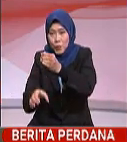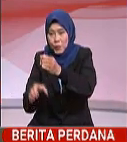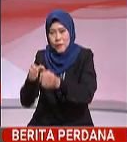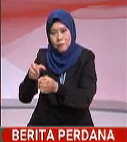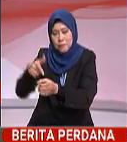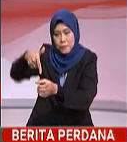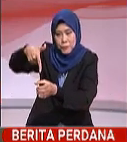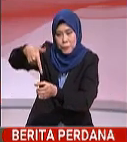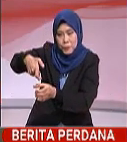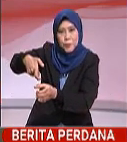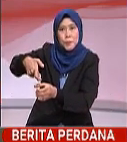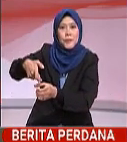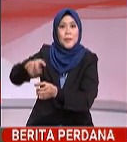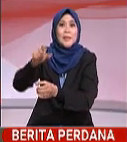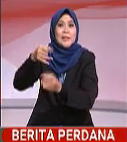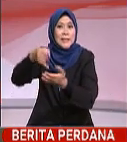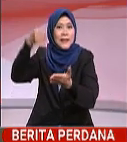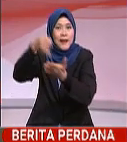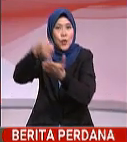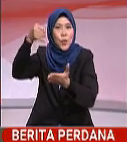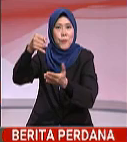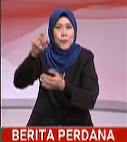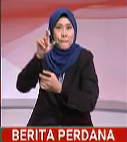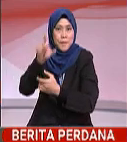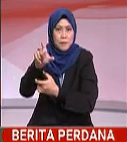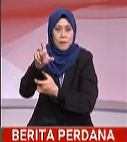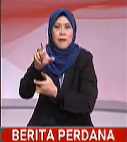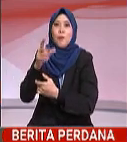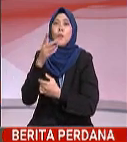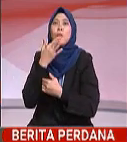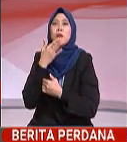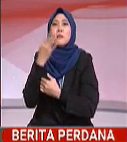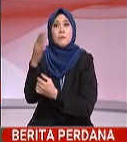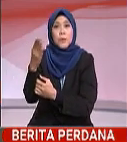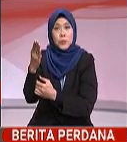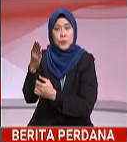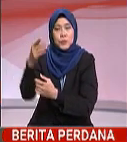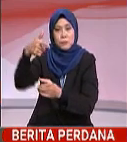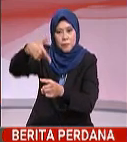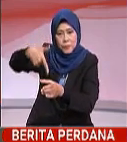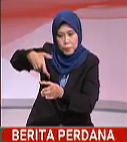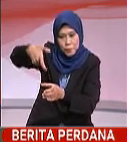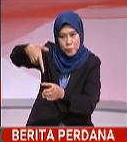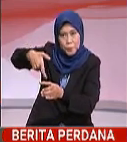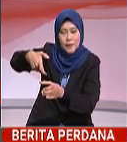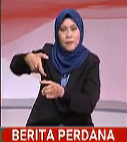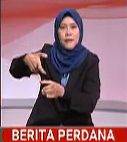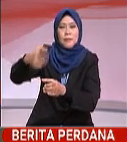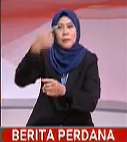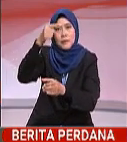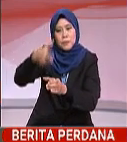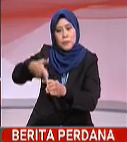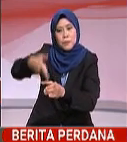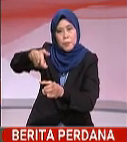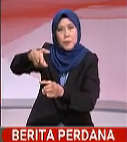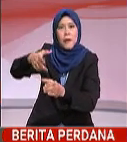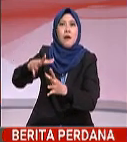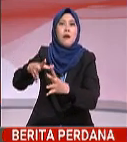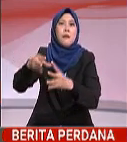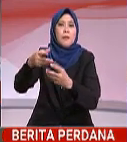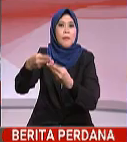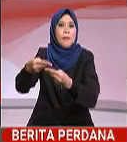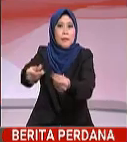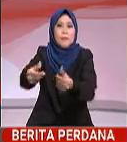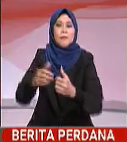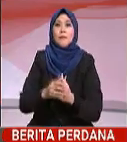memerlukan jarum lebih besar yang berwarna biru untuk memastikan pengambilan adalah lancar. Penggunaan